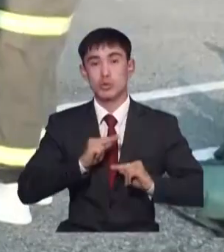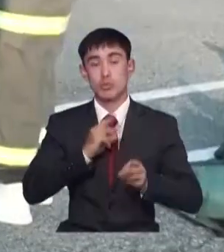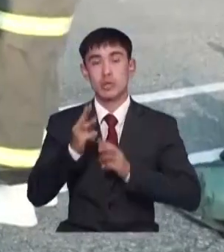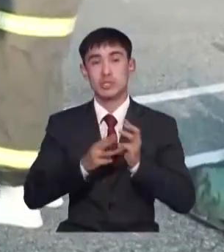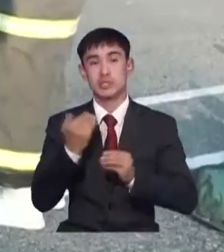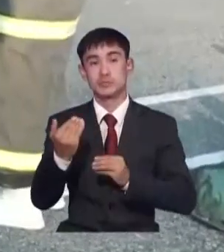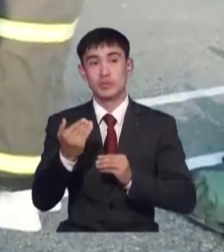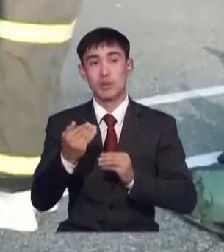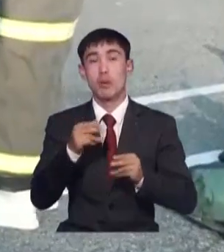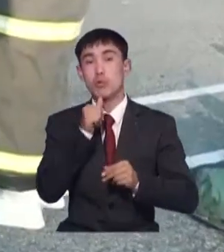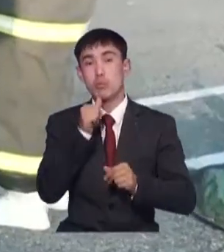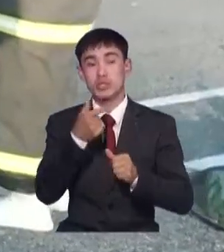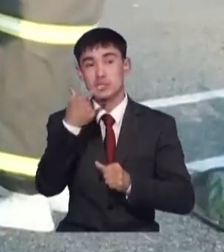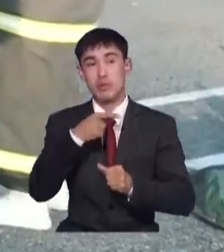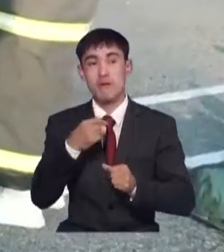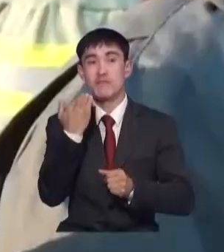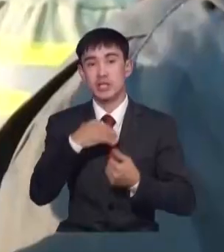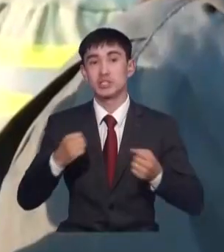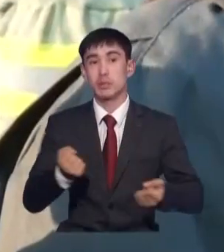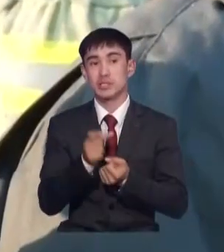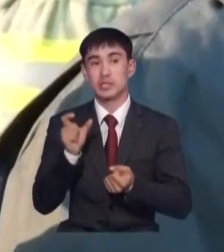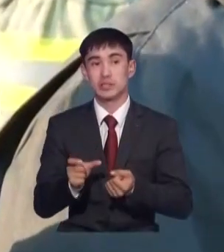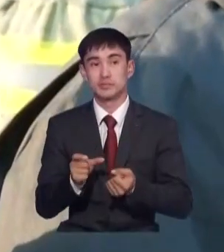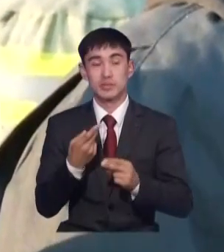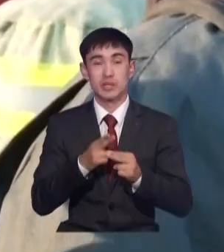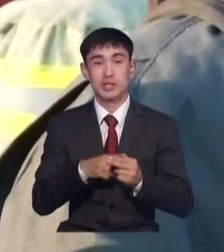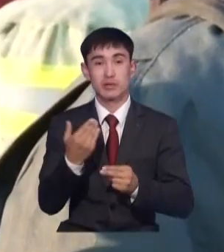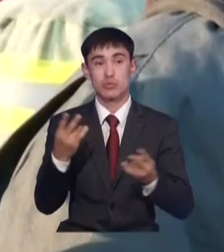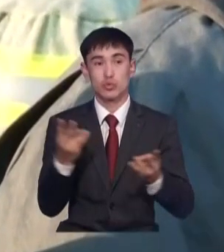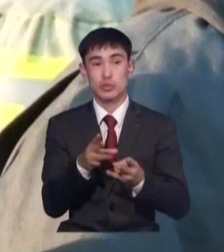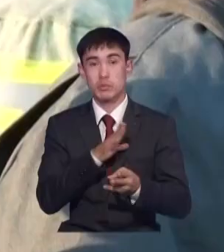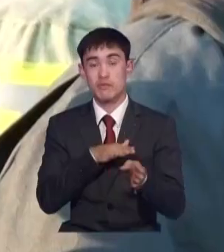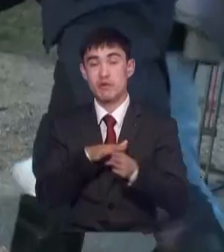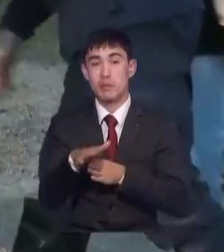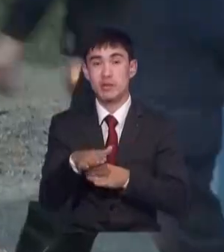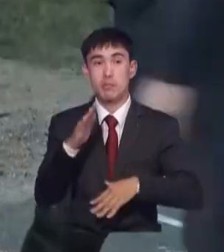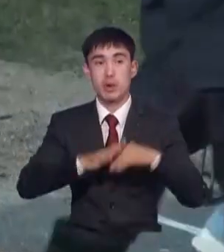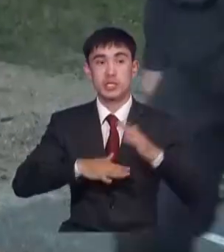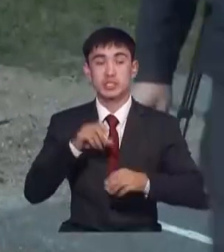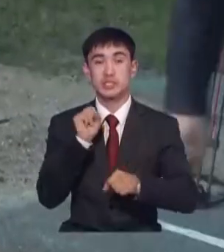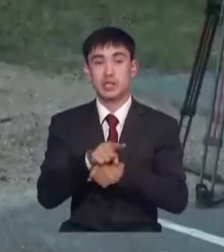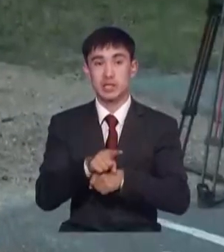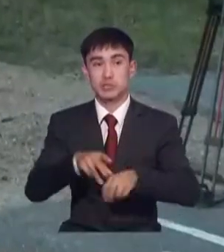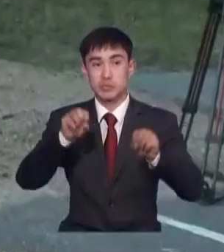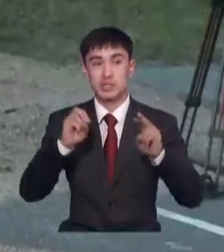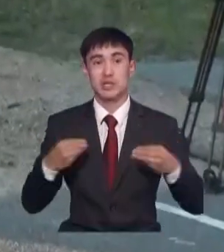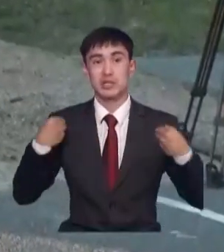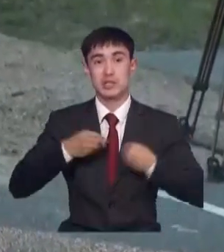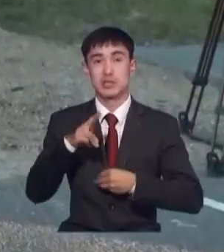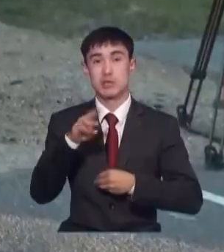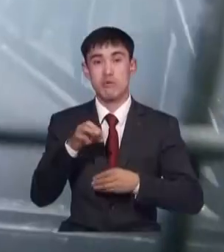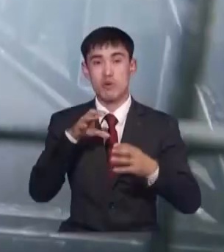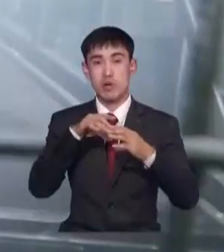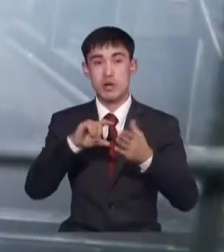пожарной части и попробовали себя в качестве спасателей. Для этого им нужно было выполнить практическое задание в специальной дымовой